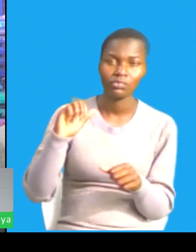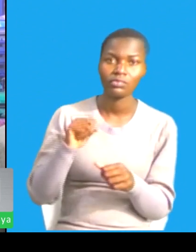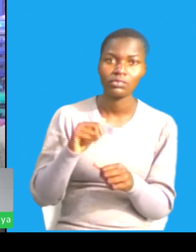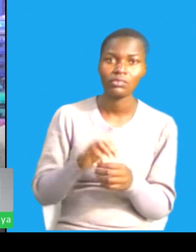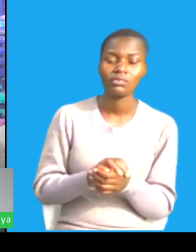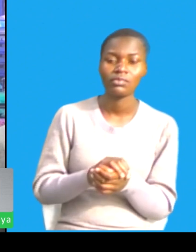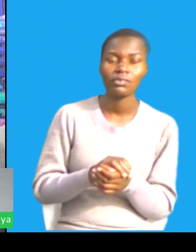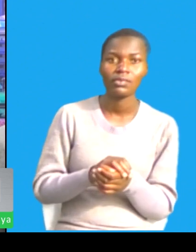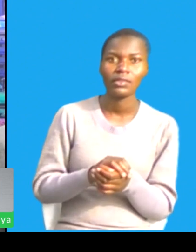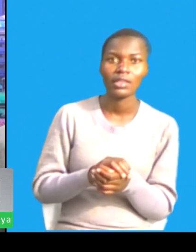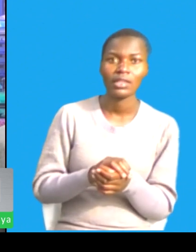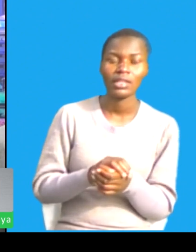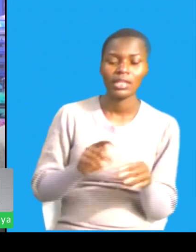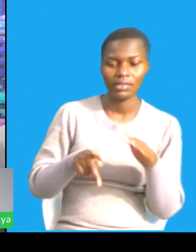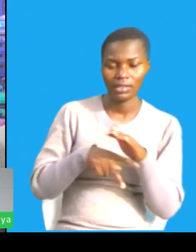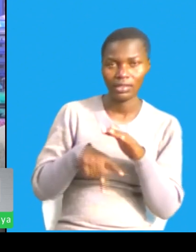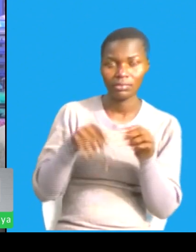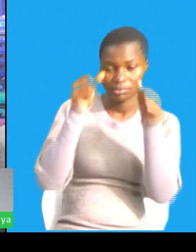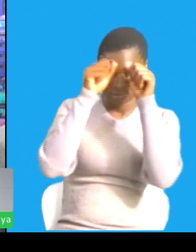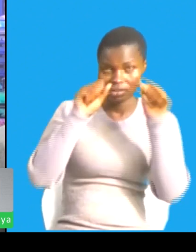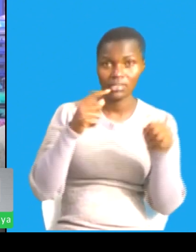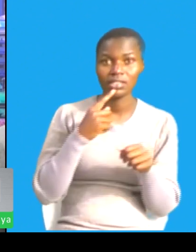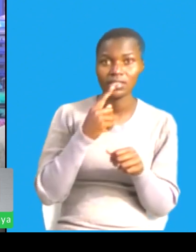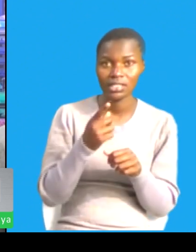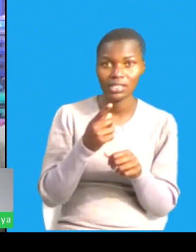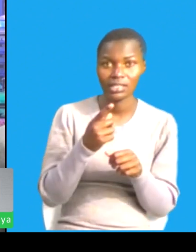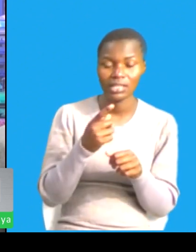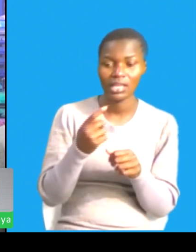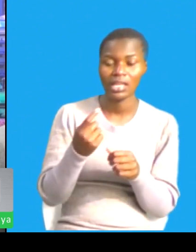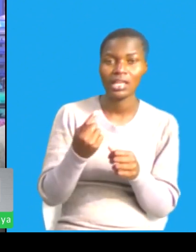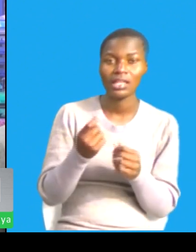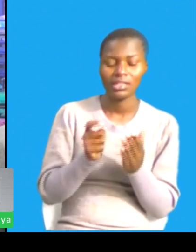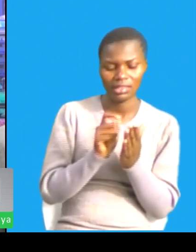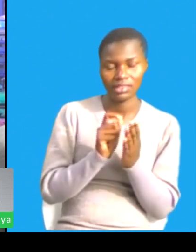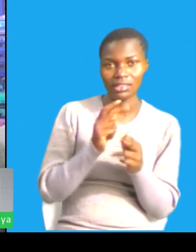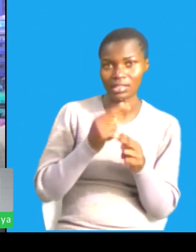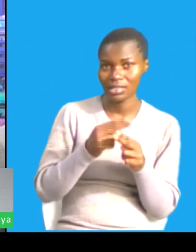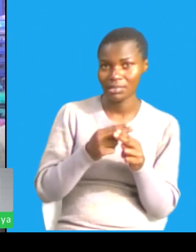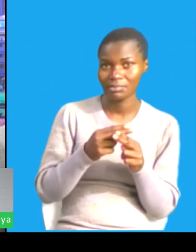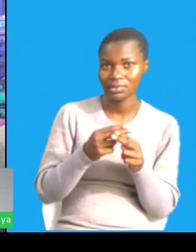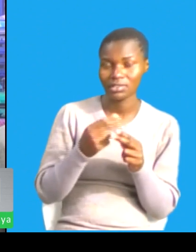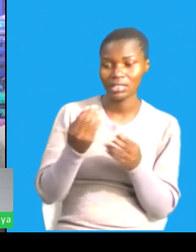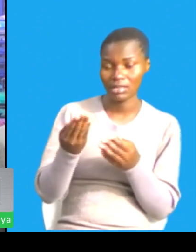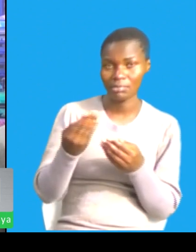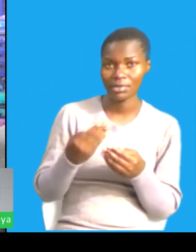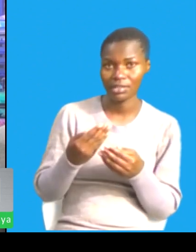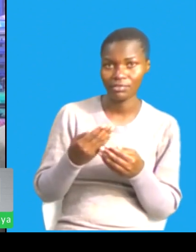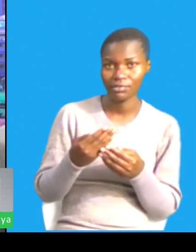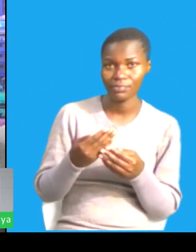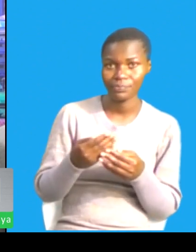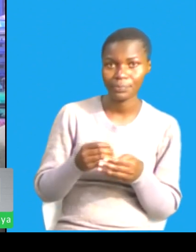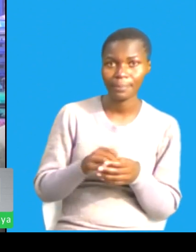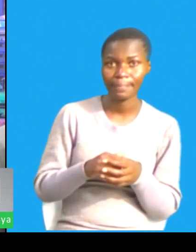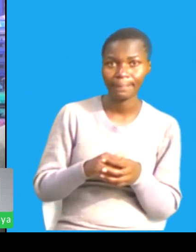the deputy president, said that I'll bring out the names. We are still waiting. Alete hizo majina wale walichukua pesa pale